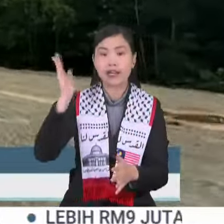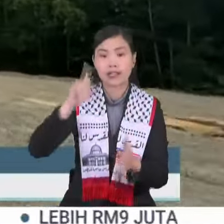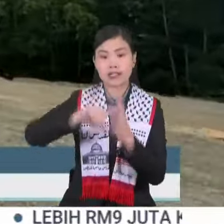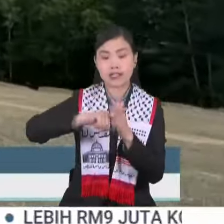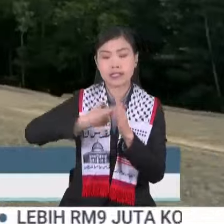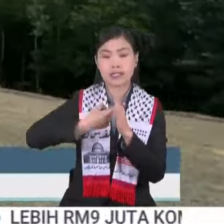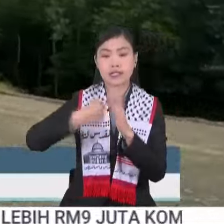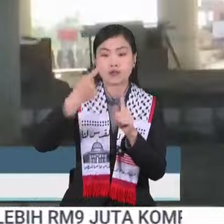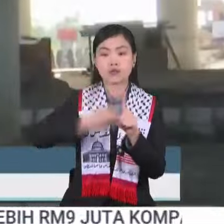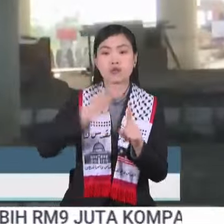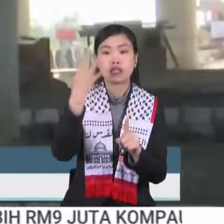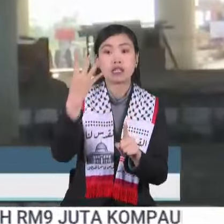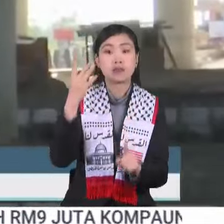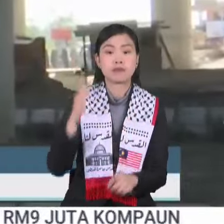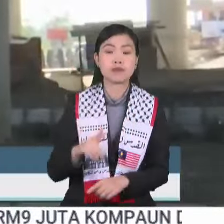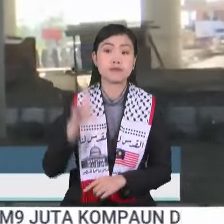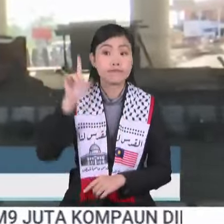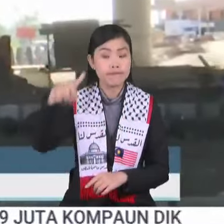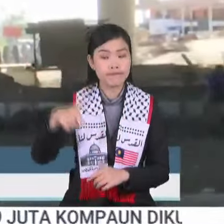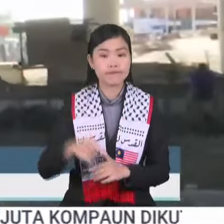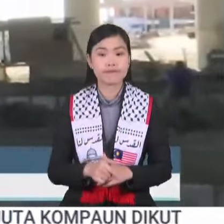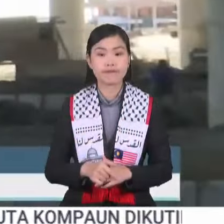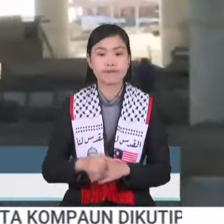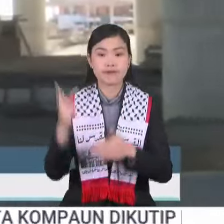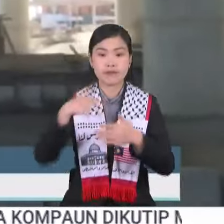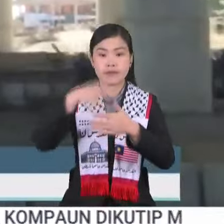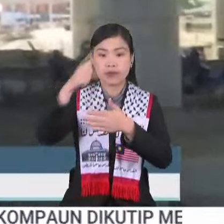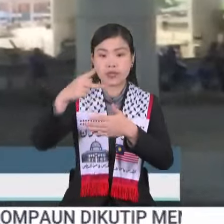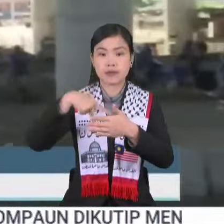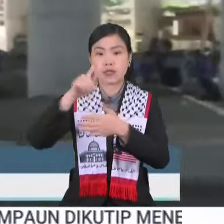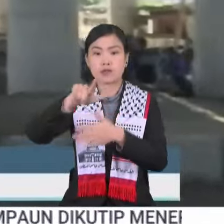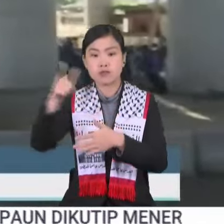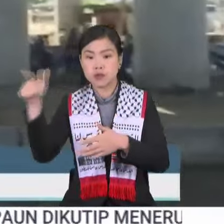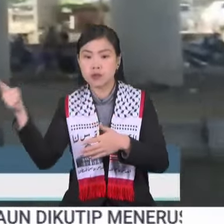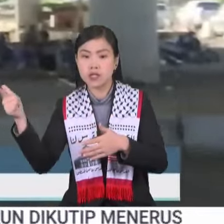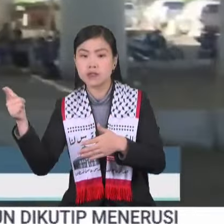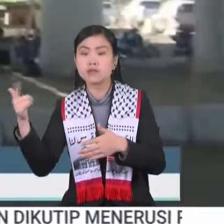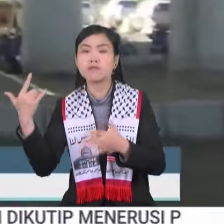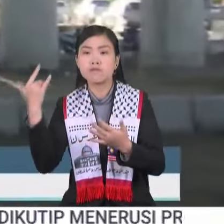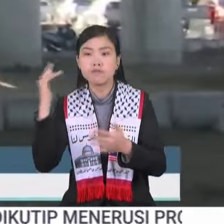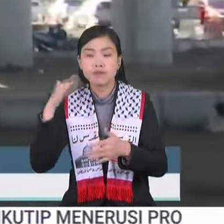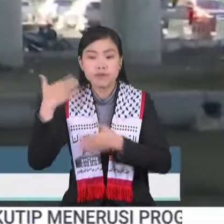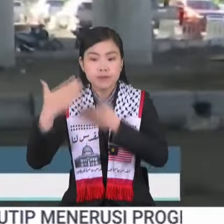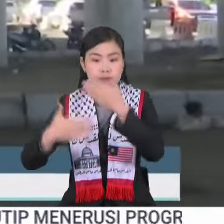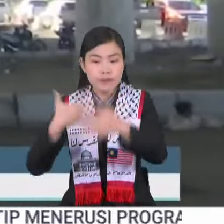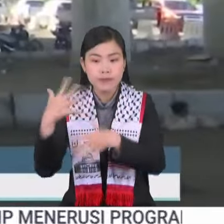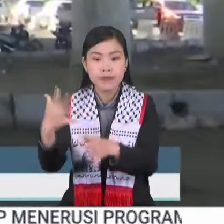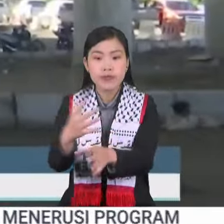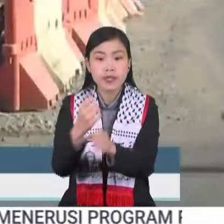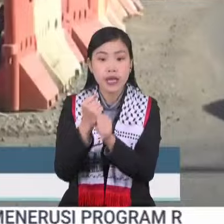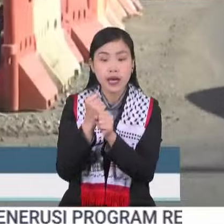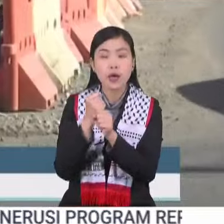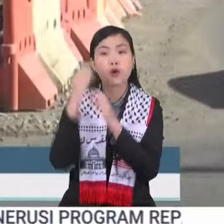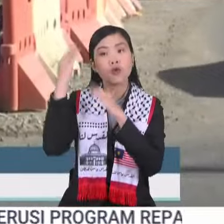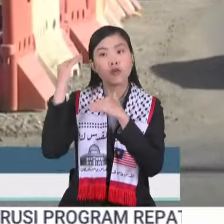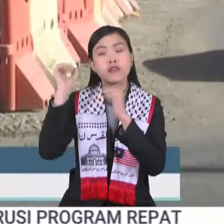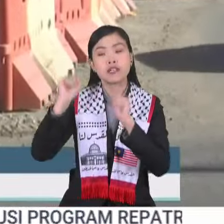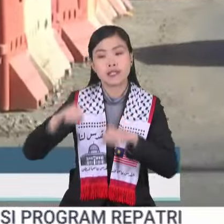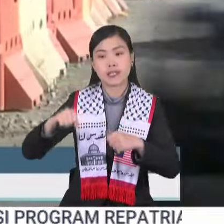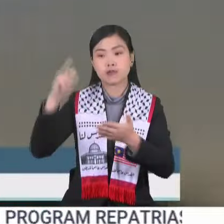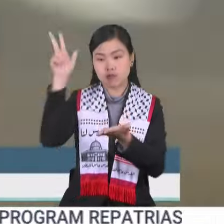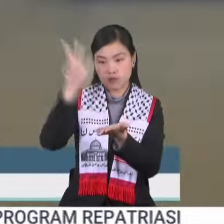pada April ini Baki 16 pakej kerja lagi sedang dalam proses perolehan dan dijangka akan dimuktamadkan pada